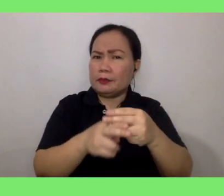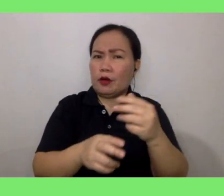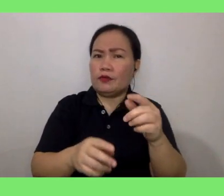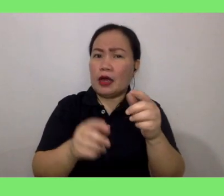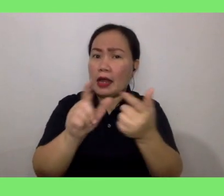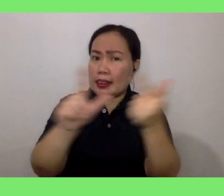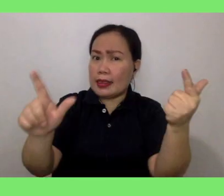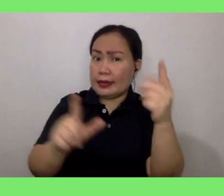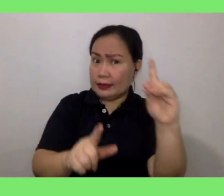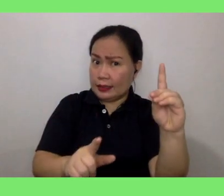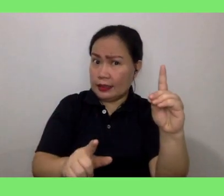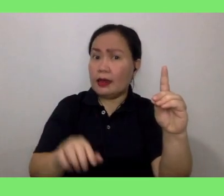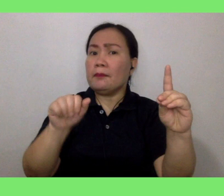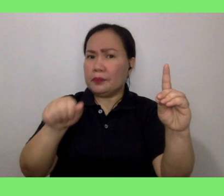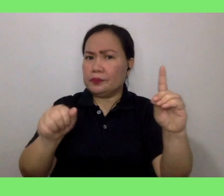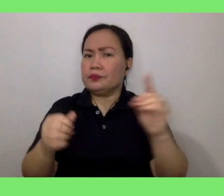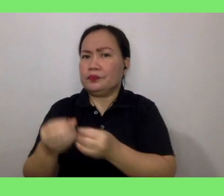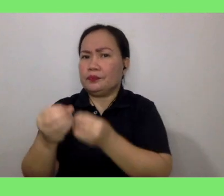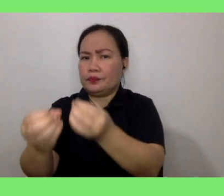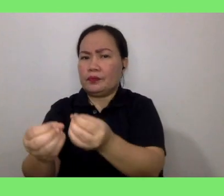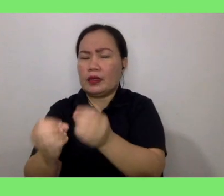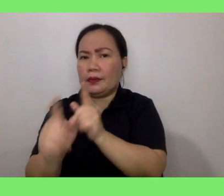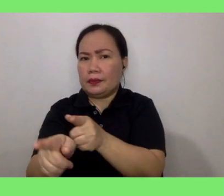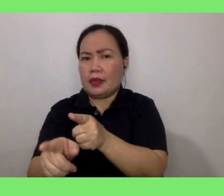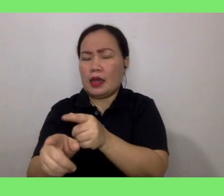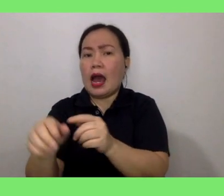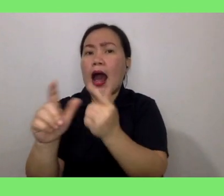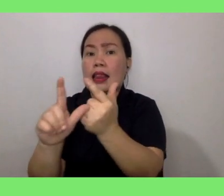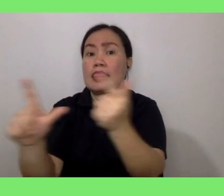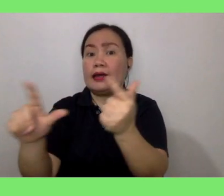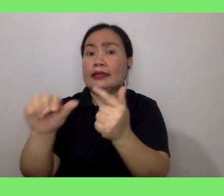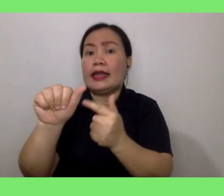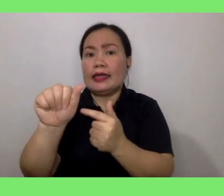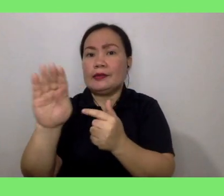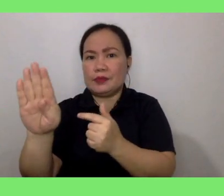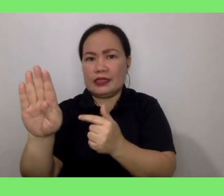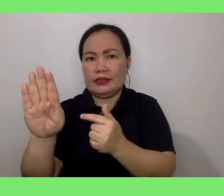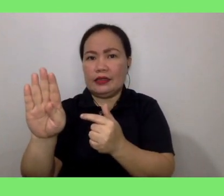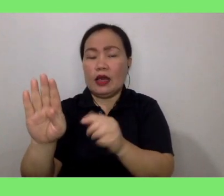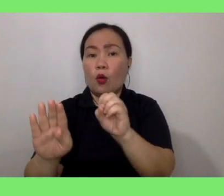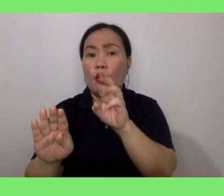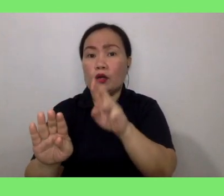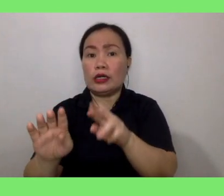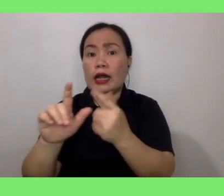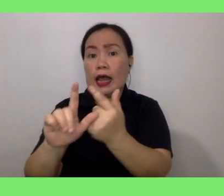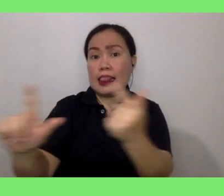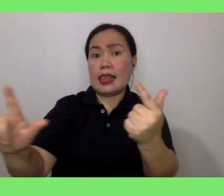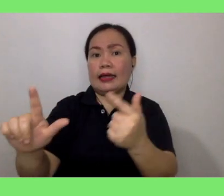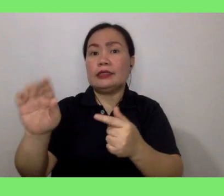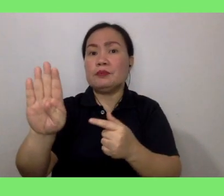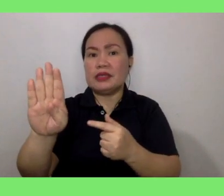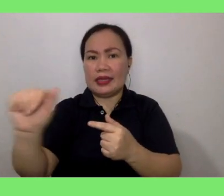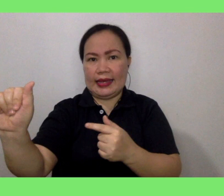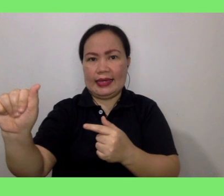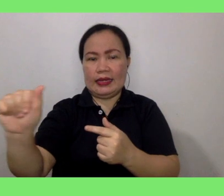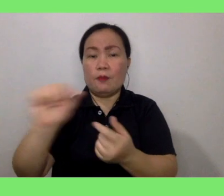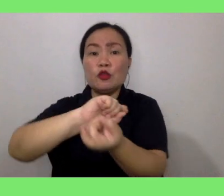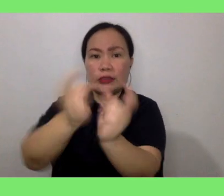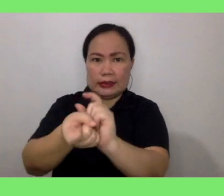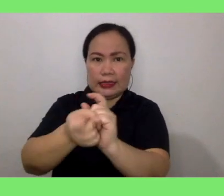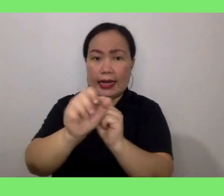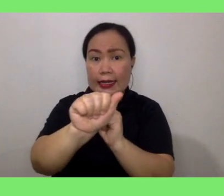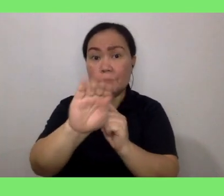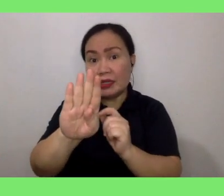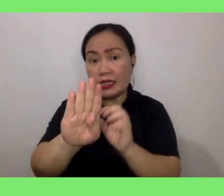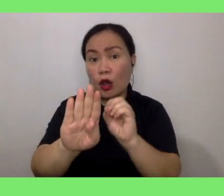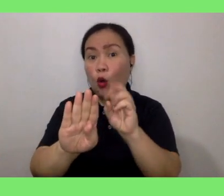AB. Okay. So, pag binigyan kayo ng ganitong figure at hiningi po yung dalawang pangalan, ibig sabihin,